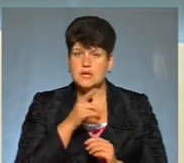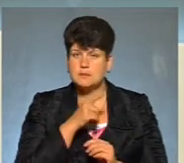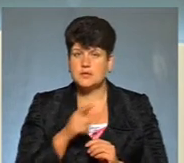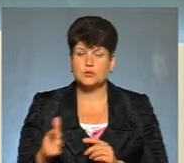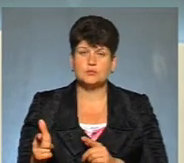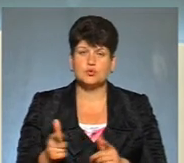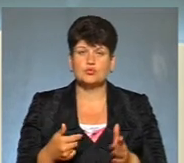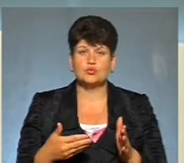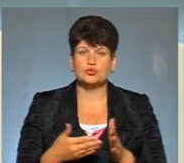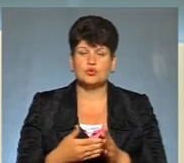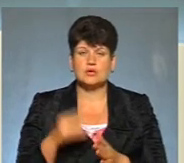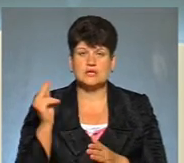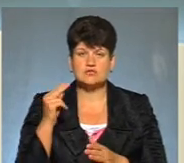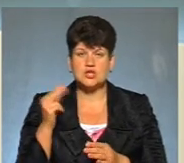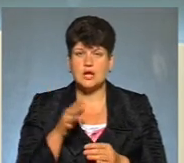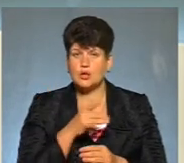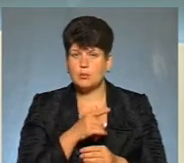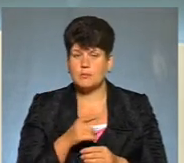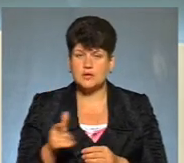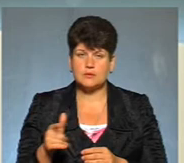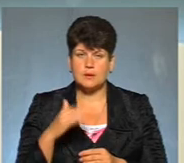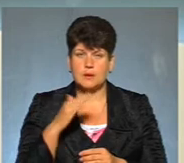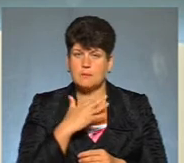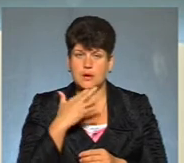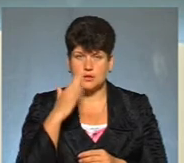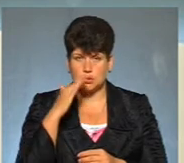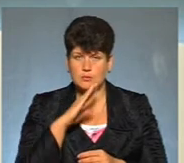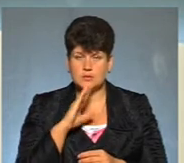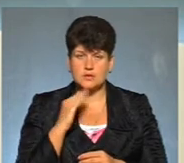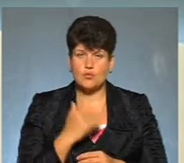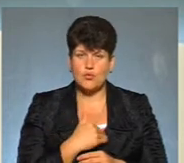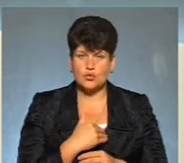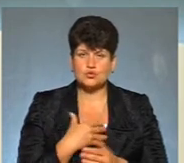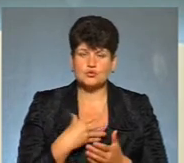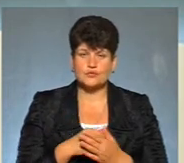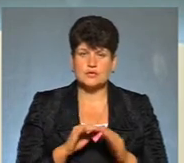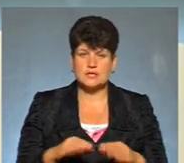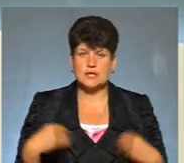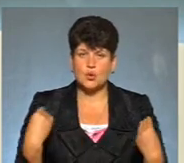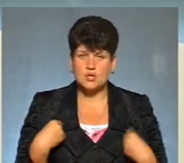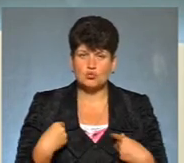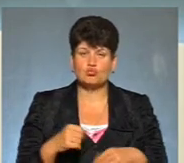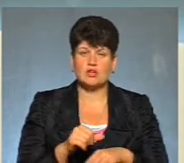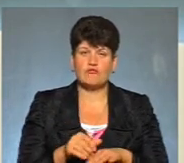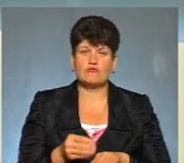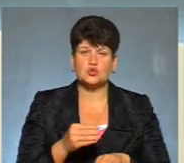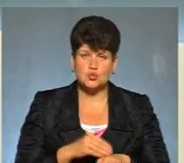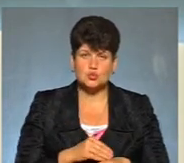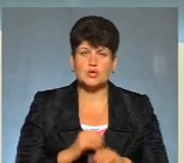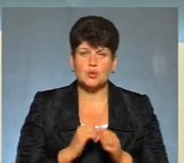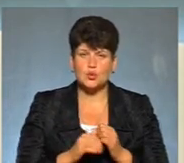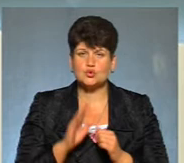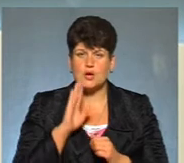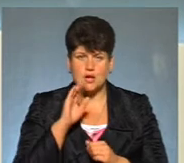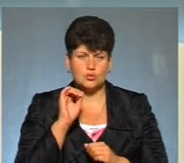до навчального періоду, багато батьків хочуть своїх дітей одягнути в зути, і ми кожного ранку